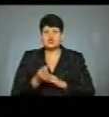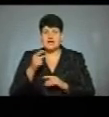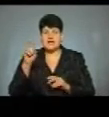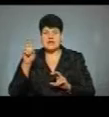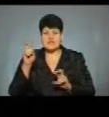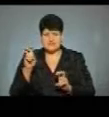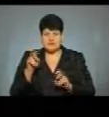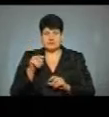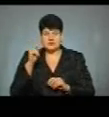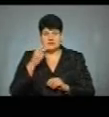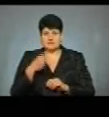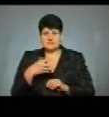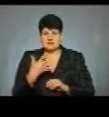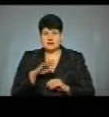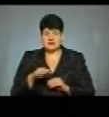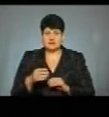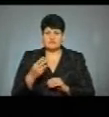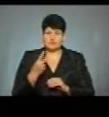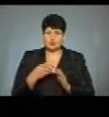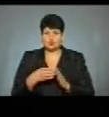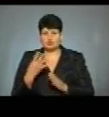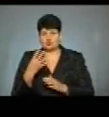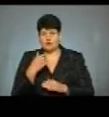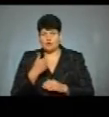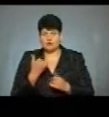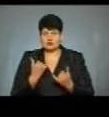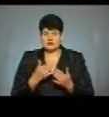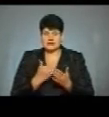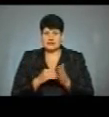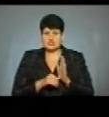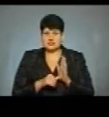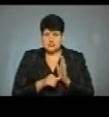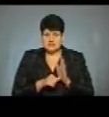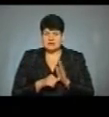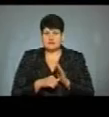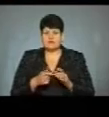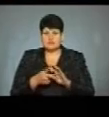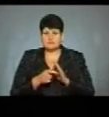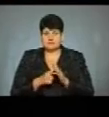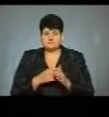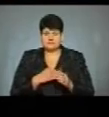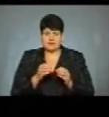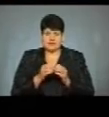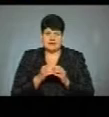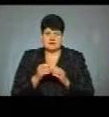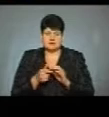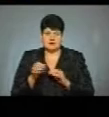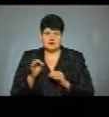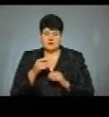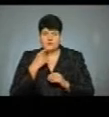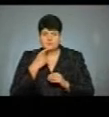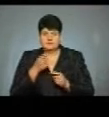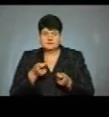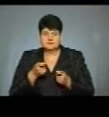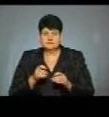навчається 25 дітей віком від 2 до 4 років. Сьогодні є 6. У кімнаті температура, як і в школі, 10 градусів, розповідає